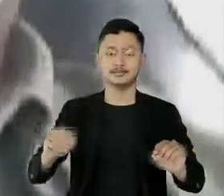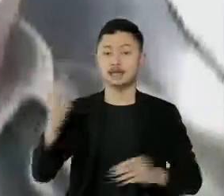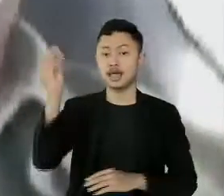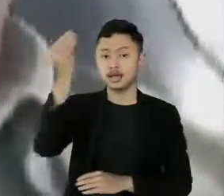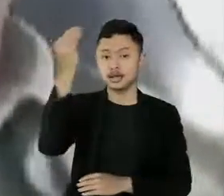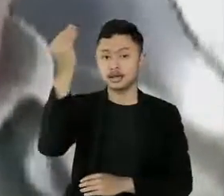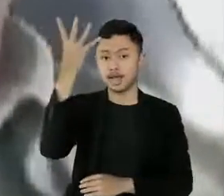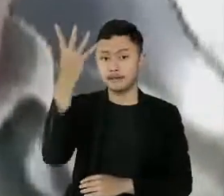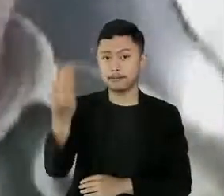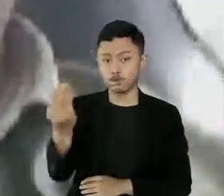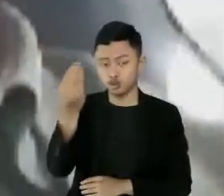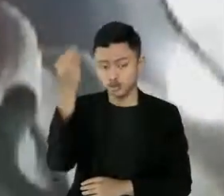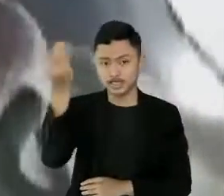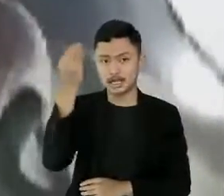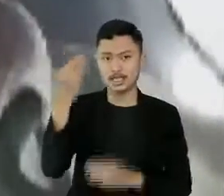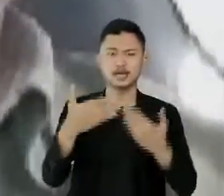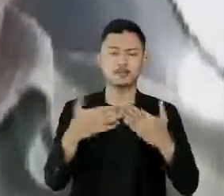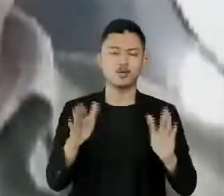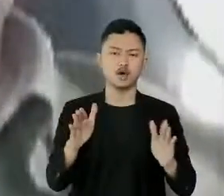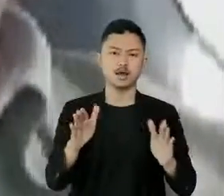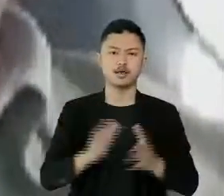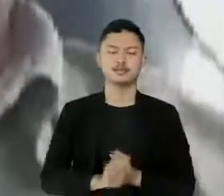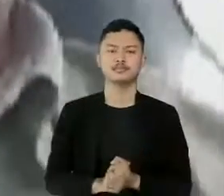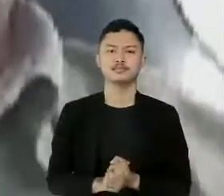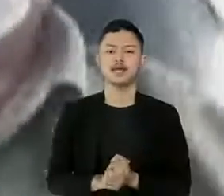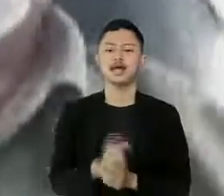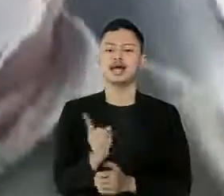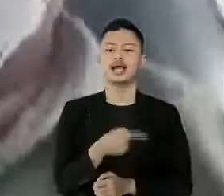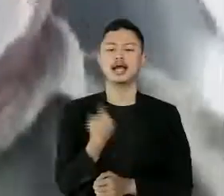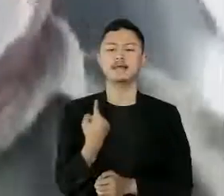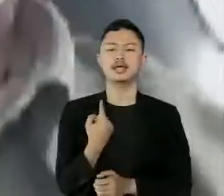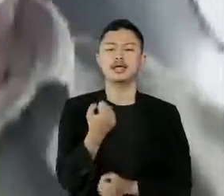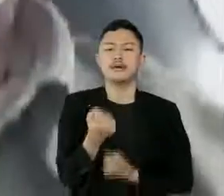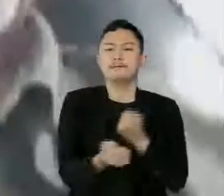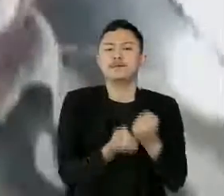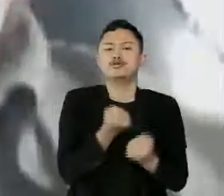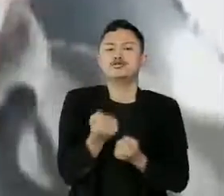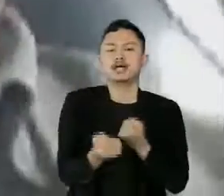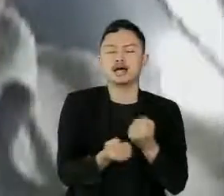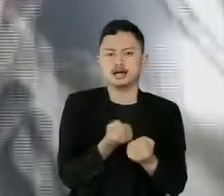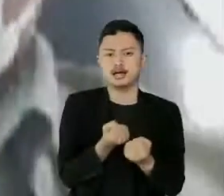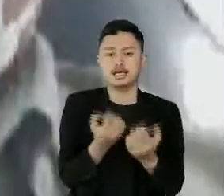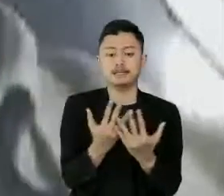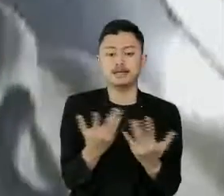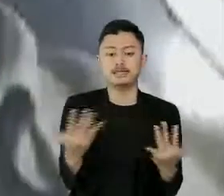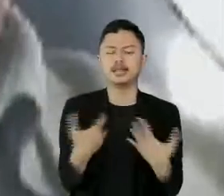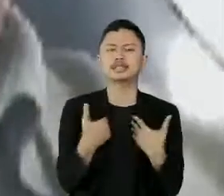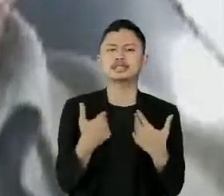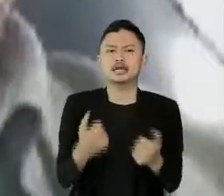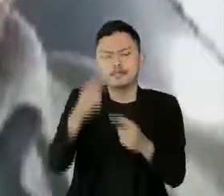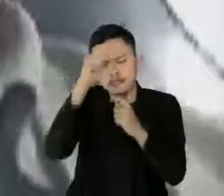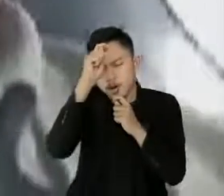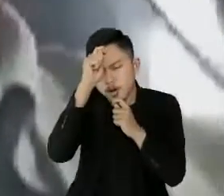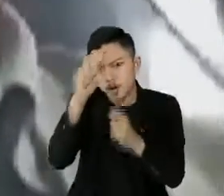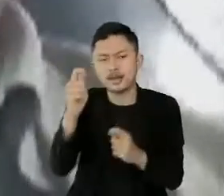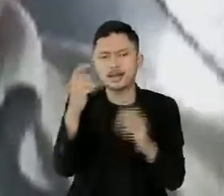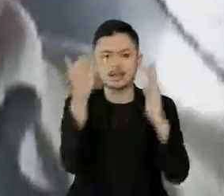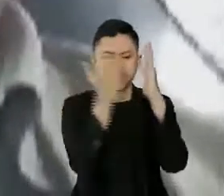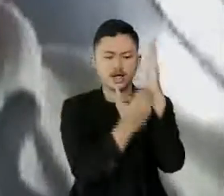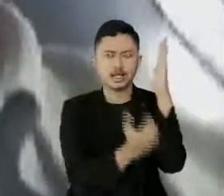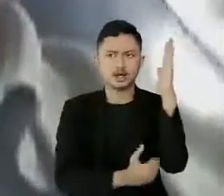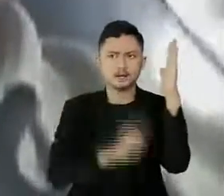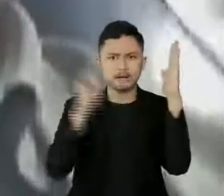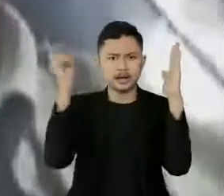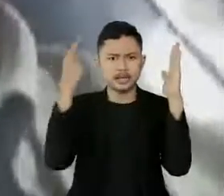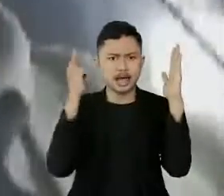desa wisata bisa dibuka kembali, kami sebagai pelaku yang ada di Garda Terdepan siap dan patuh dengan